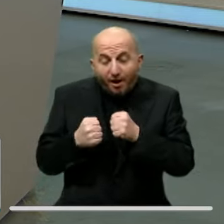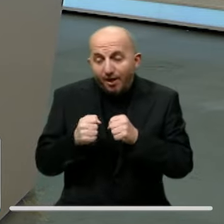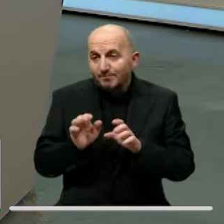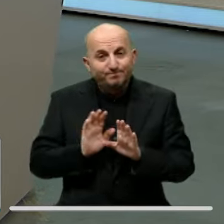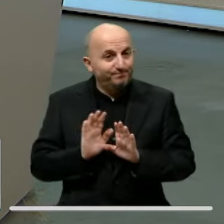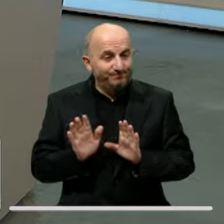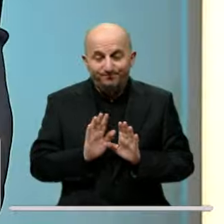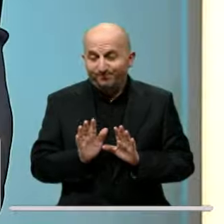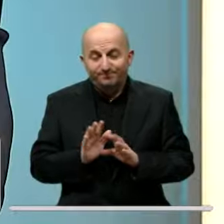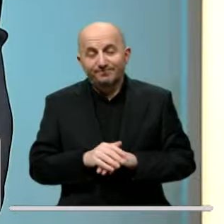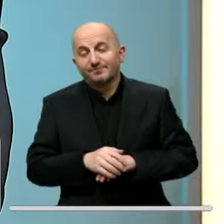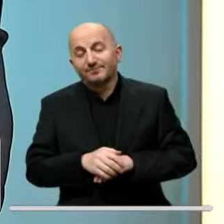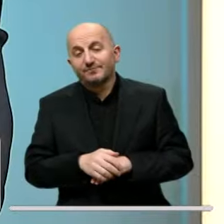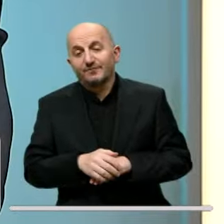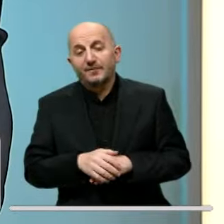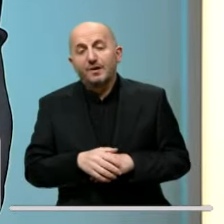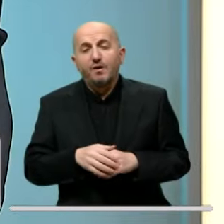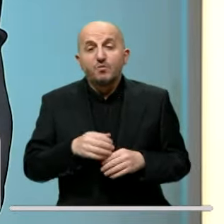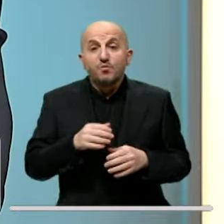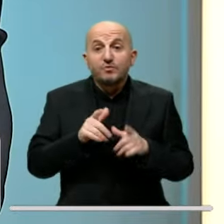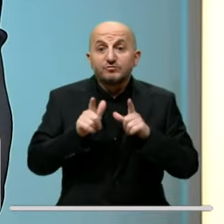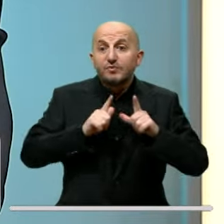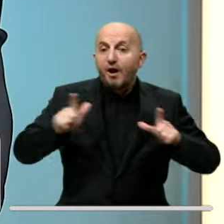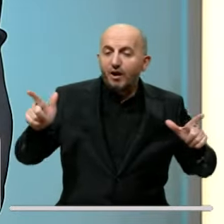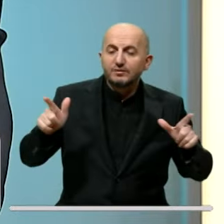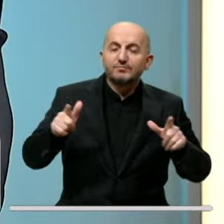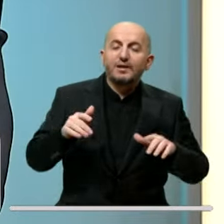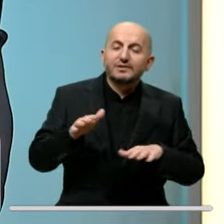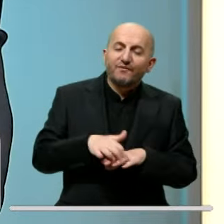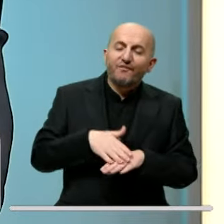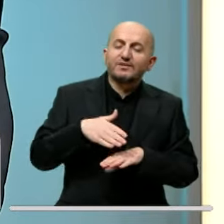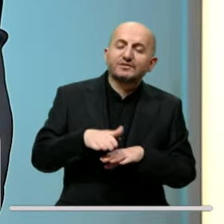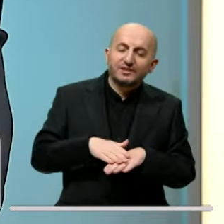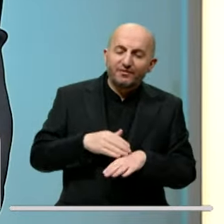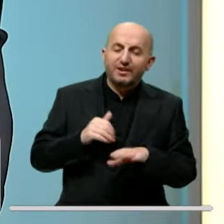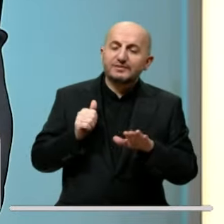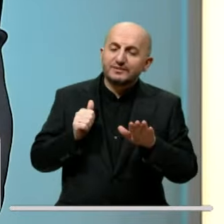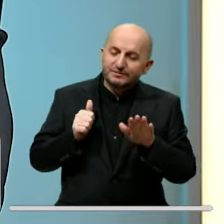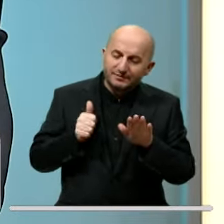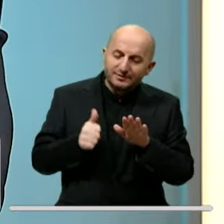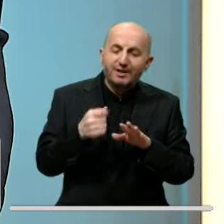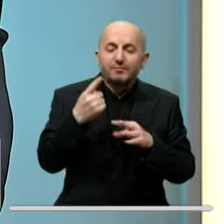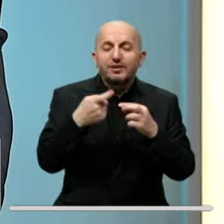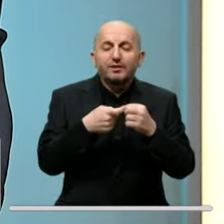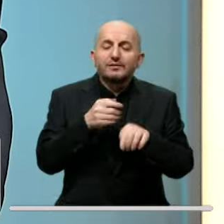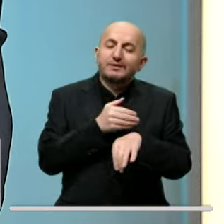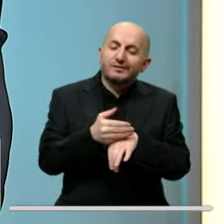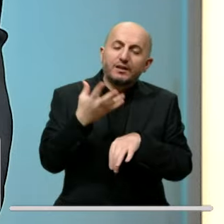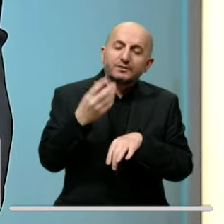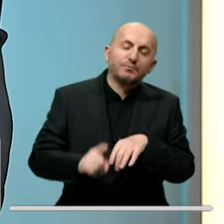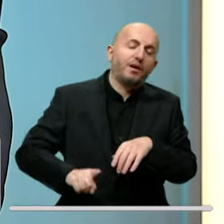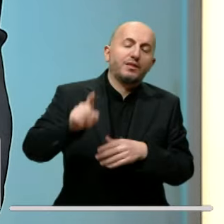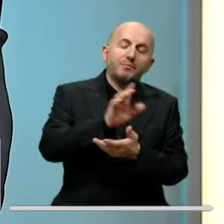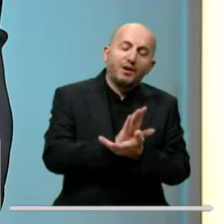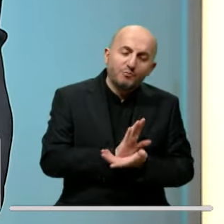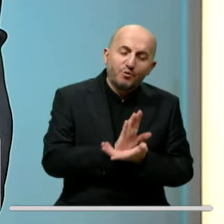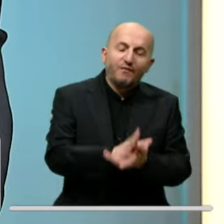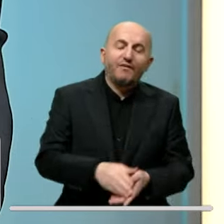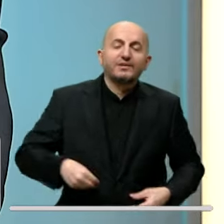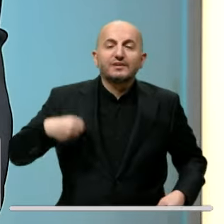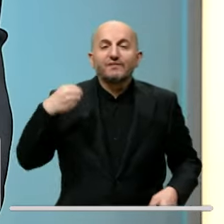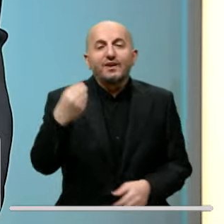etmememiz gerekiyor. Tam tersine ben sakin sakin gideyim, bir rekat geç kalsam bile Allah bana ecrini